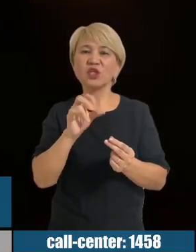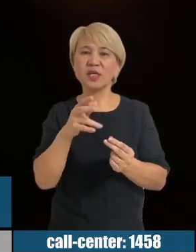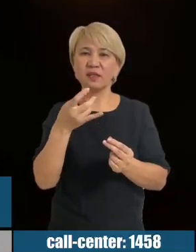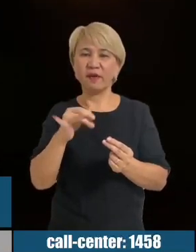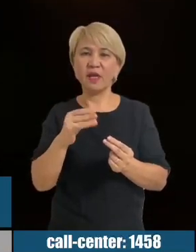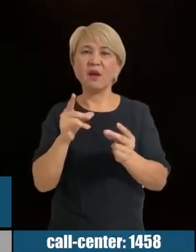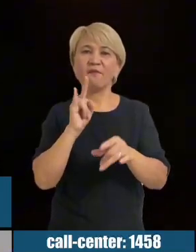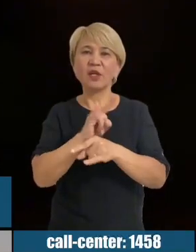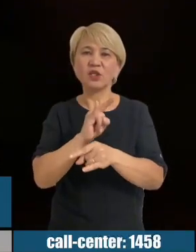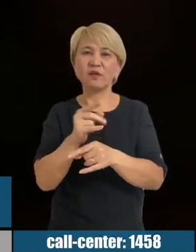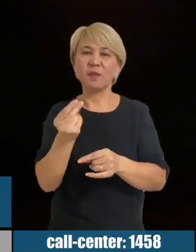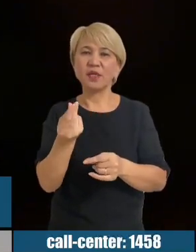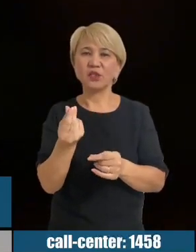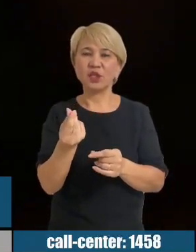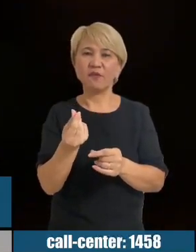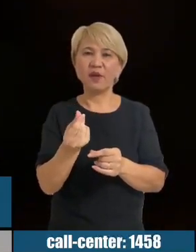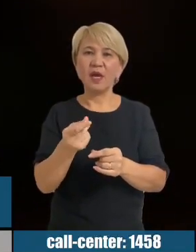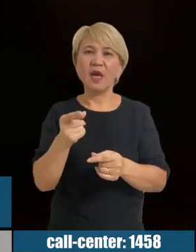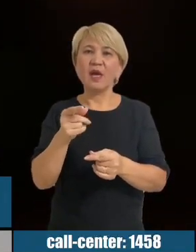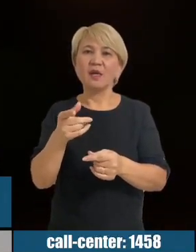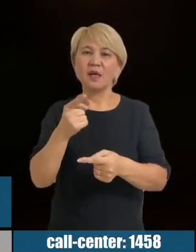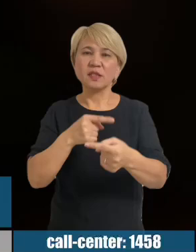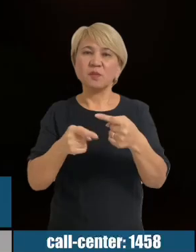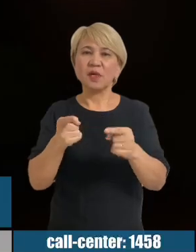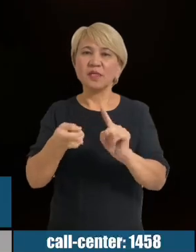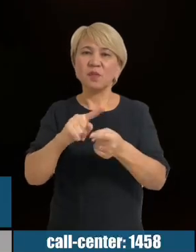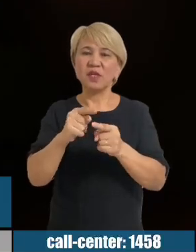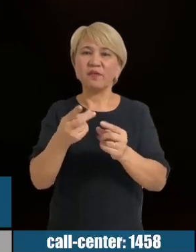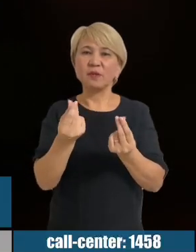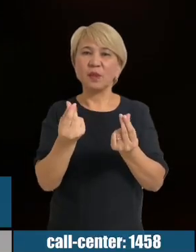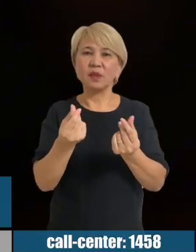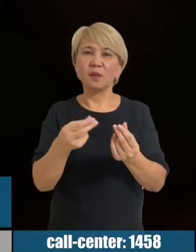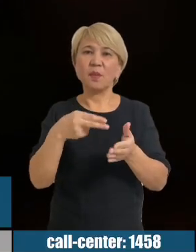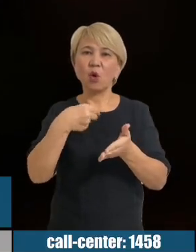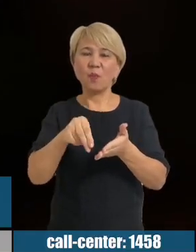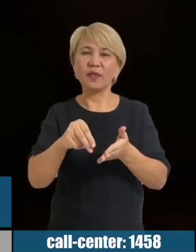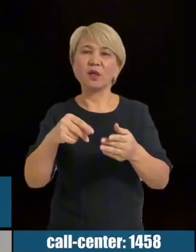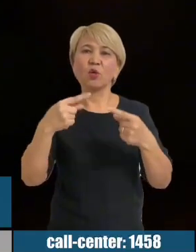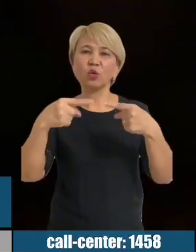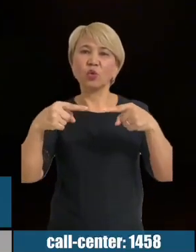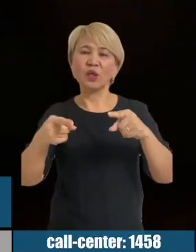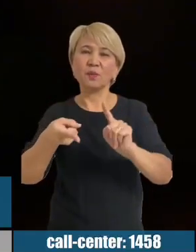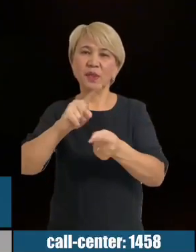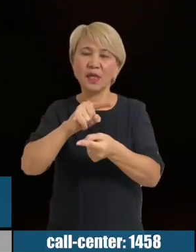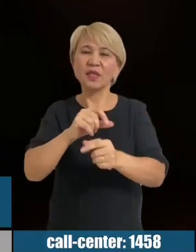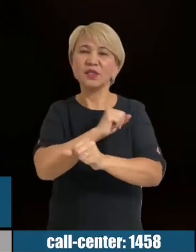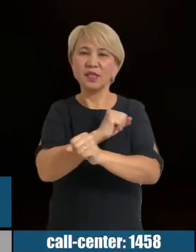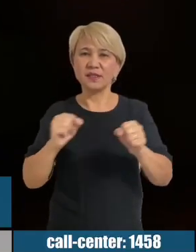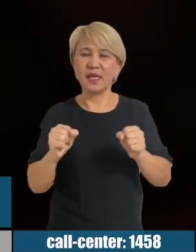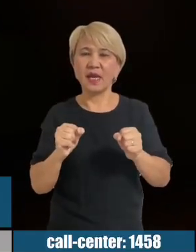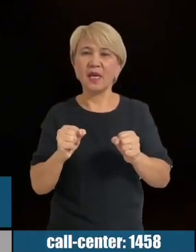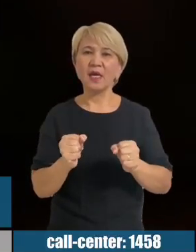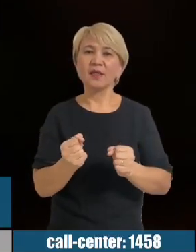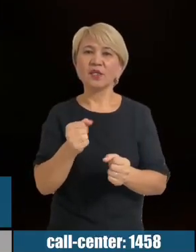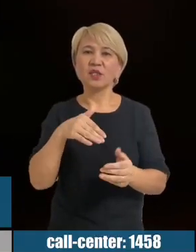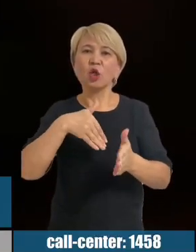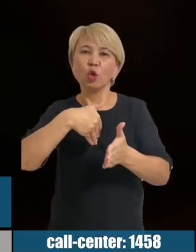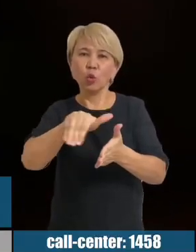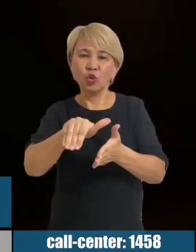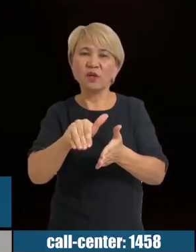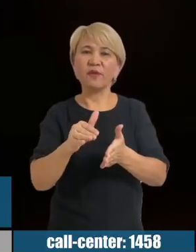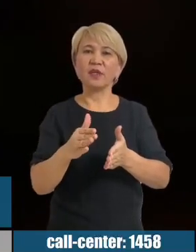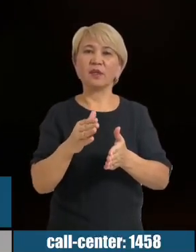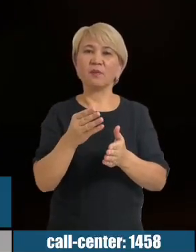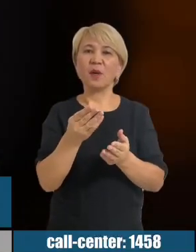фальшивомонетчиков. Не разменивайте купюры незнакомым лицам и не покупайте валюту у менял, даже если они предлагают обмен по более выгодному